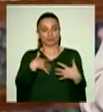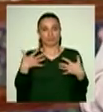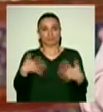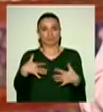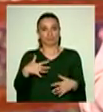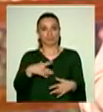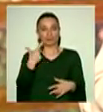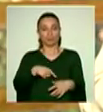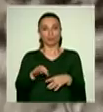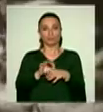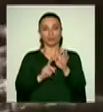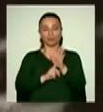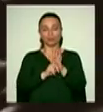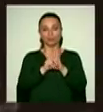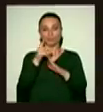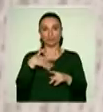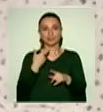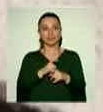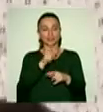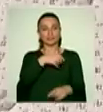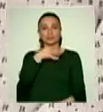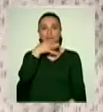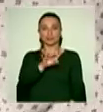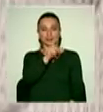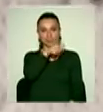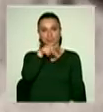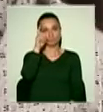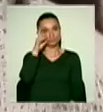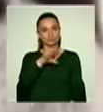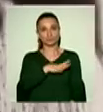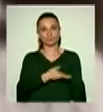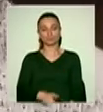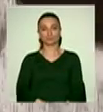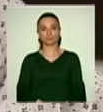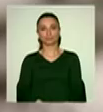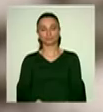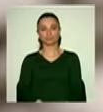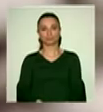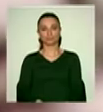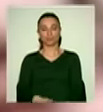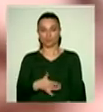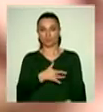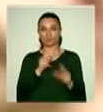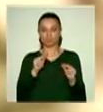ამიკანკალდა ემოციისგან. ავნერვიულდი. ძალიან ლამაზი იყო.